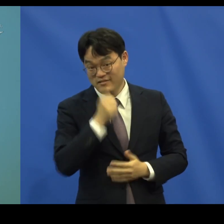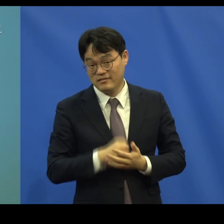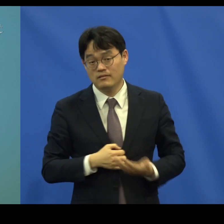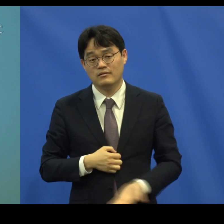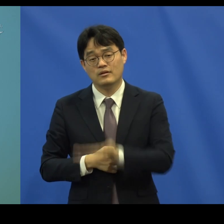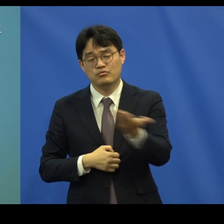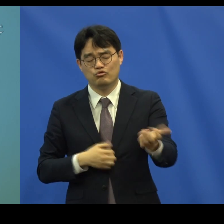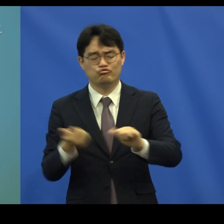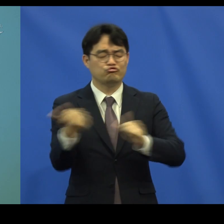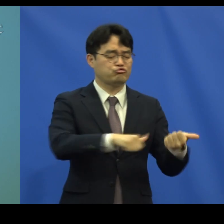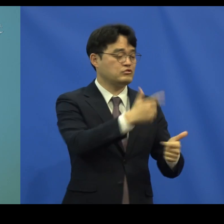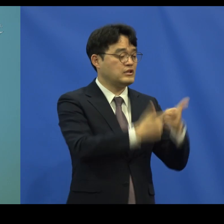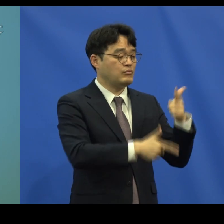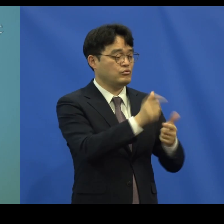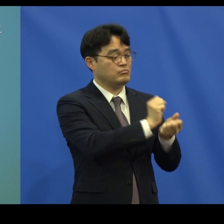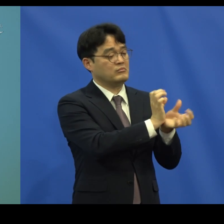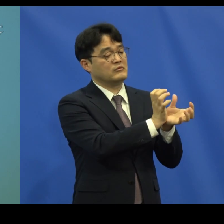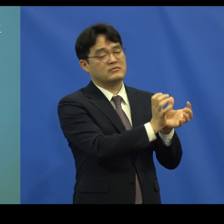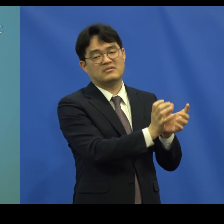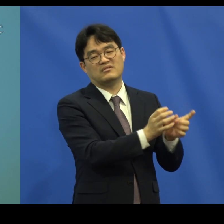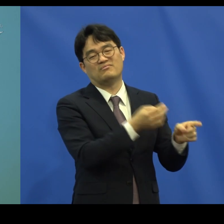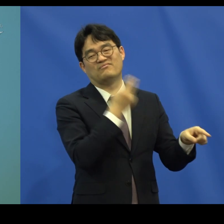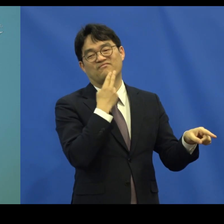꽃이 피지 않는 거잖아요.